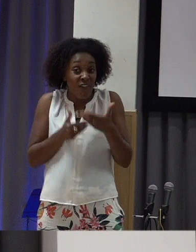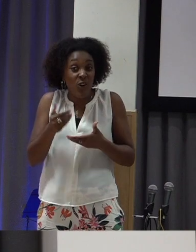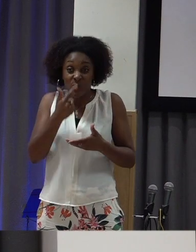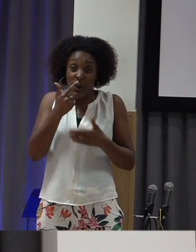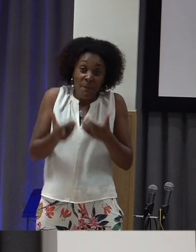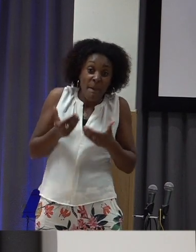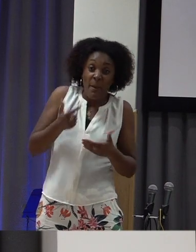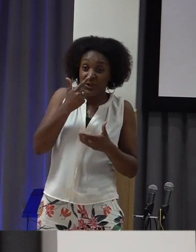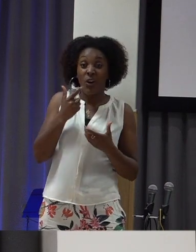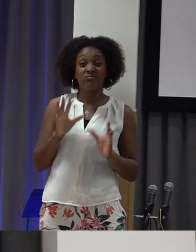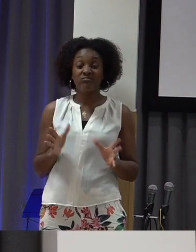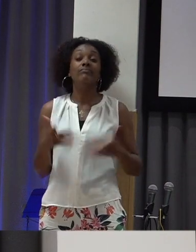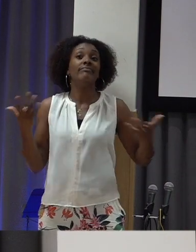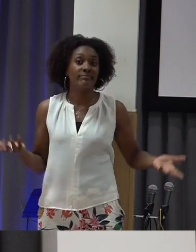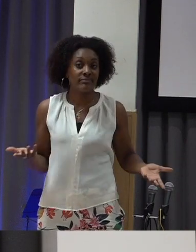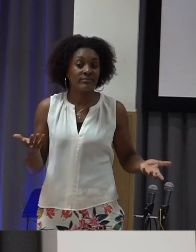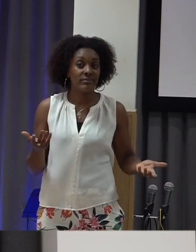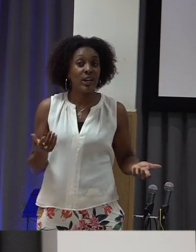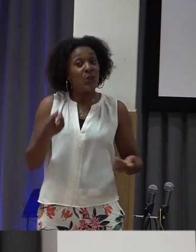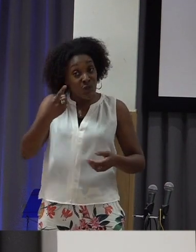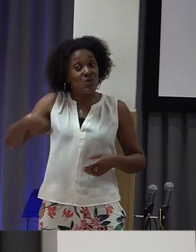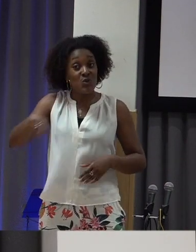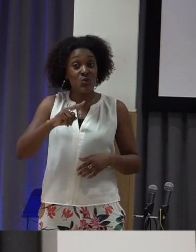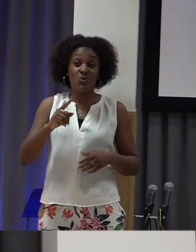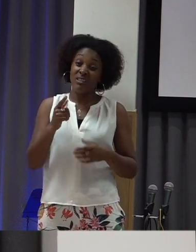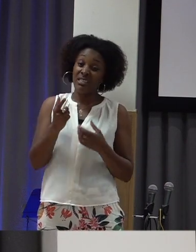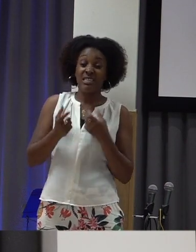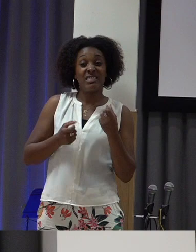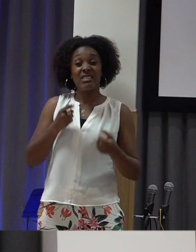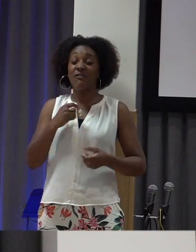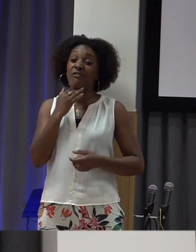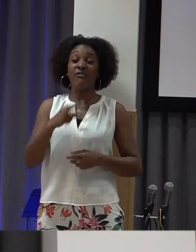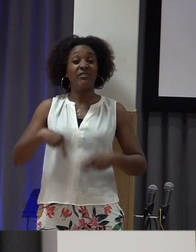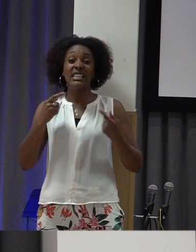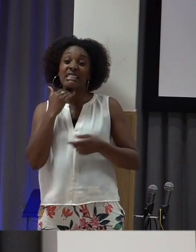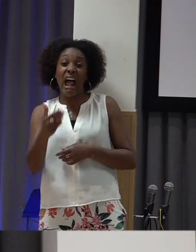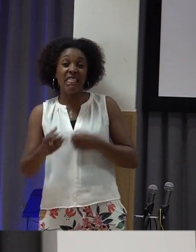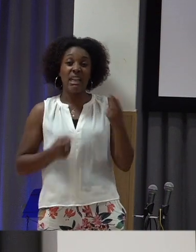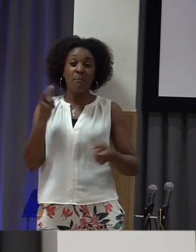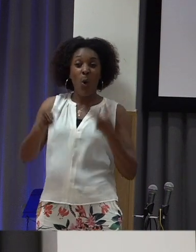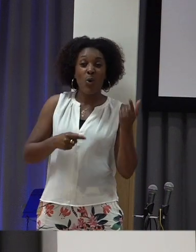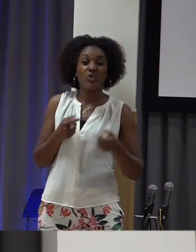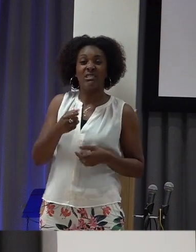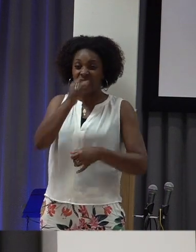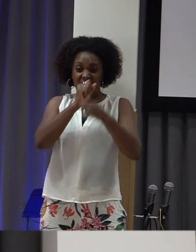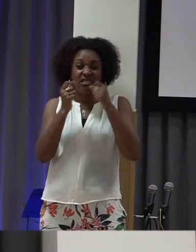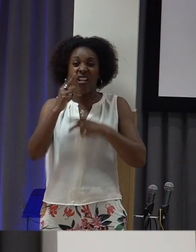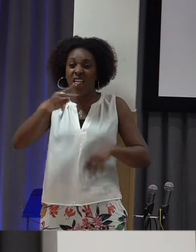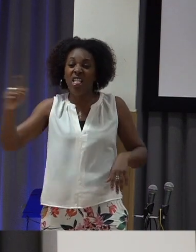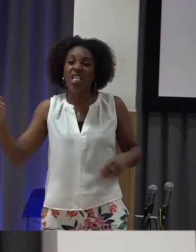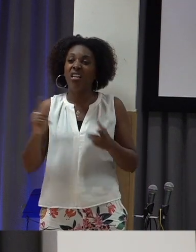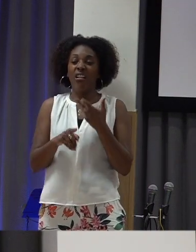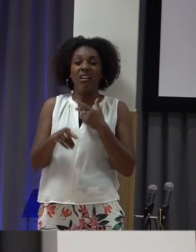mais avons-nous crucifié la débauche? Avons-nous crucifié l'impureté, le